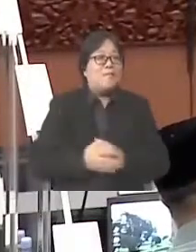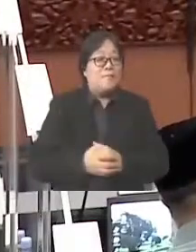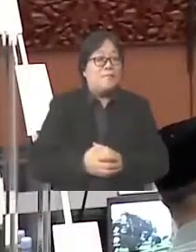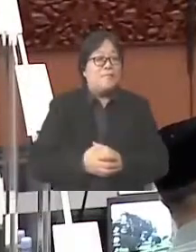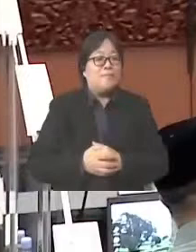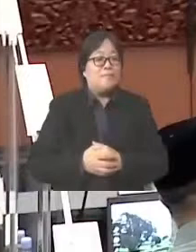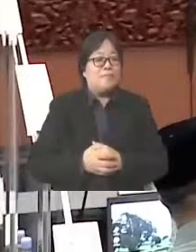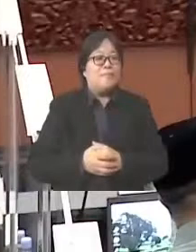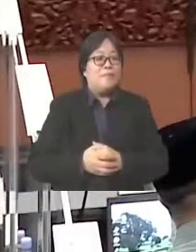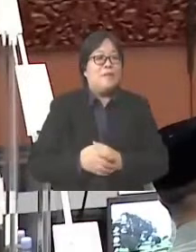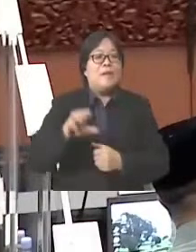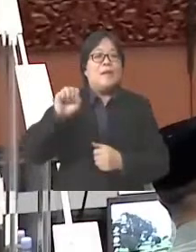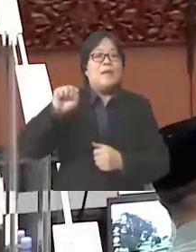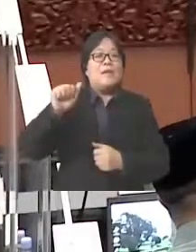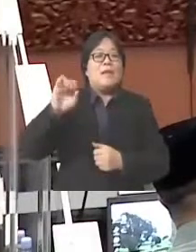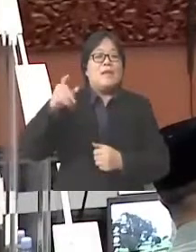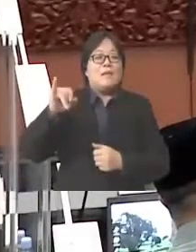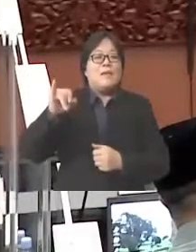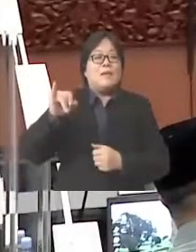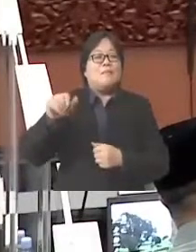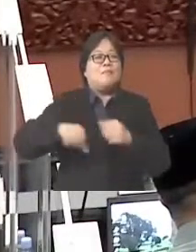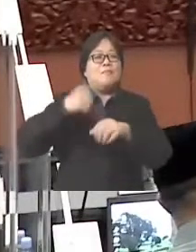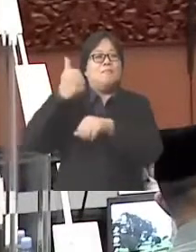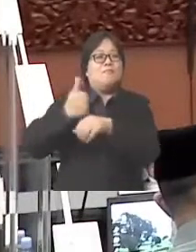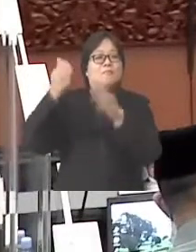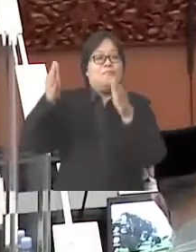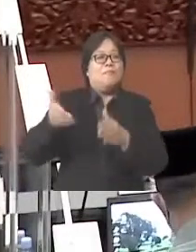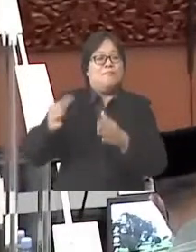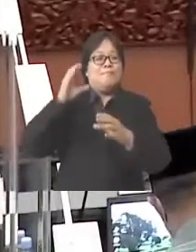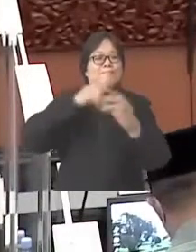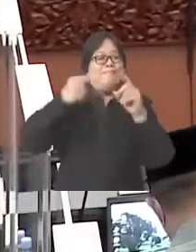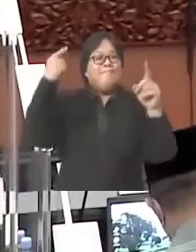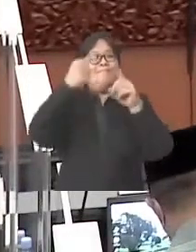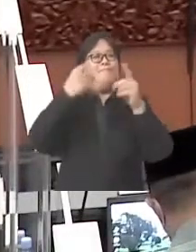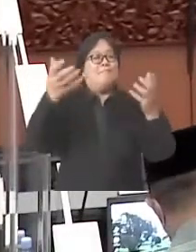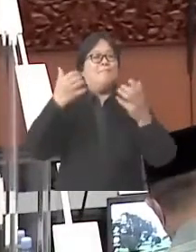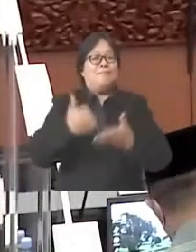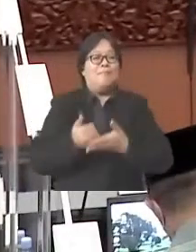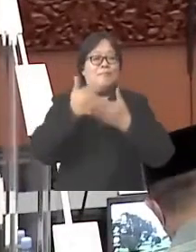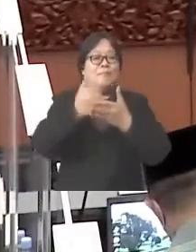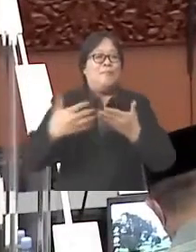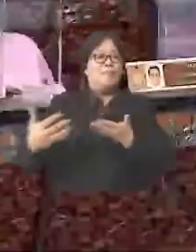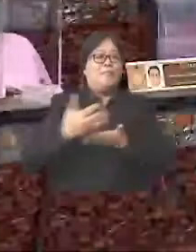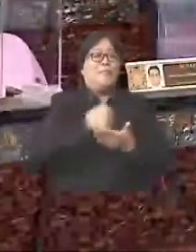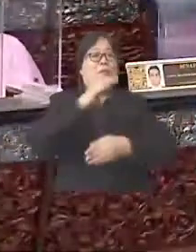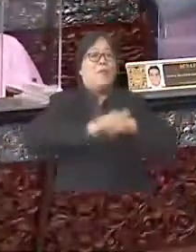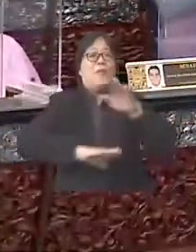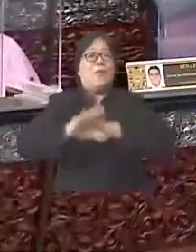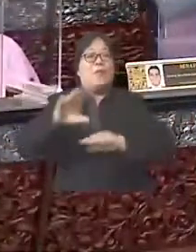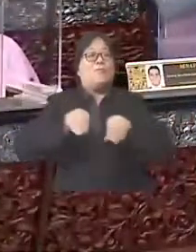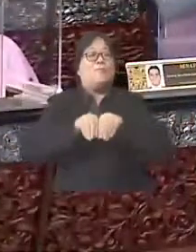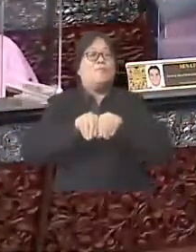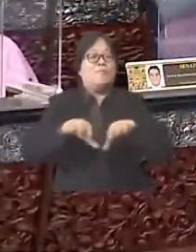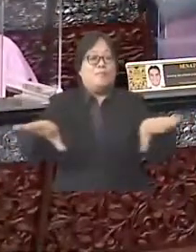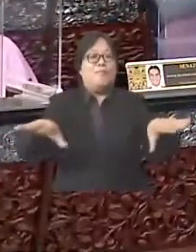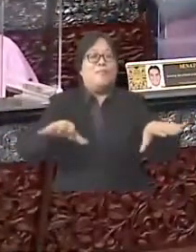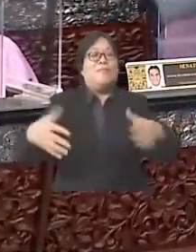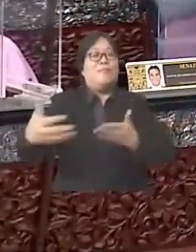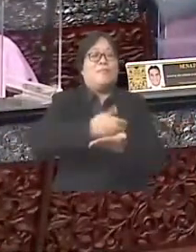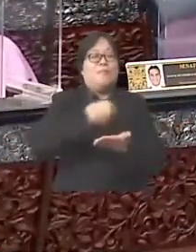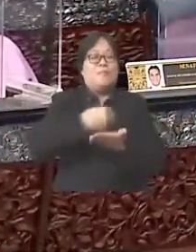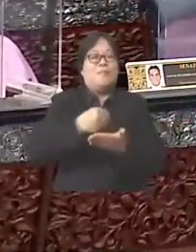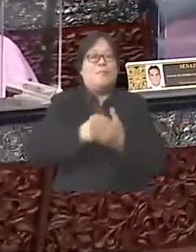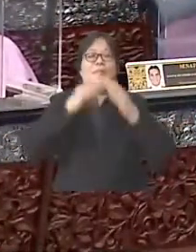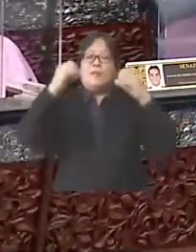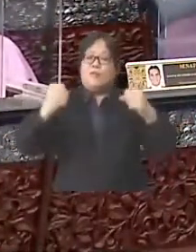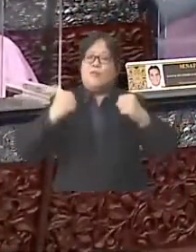saudari Sasi basic imis pengasas eh bercita-cita besar untuk membantu penghasil kerap ini mengembangkan pendapatan